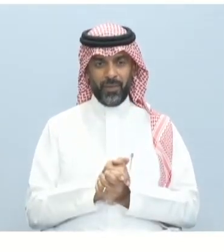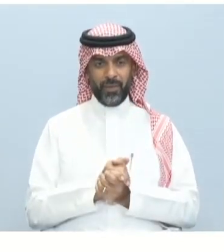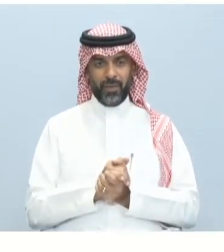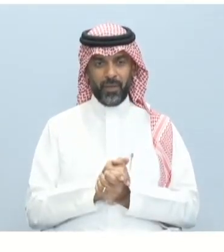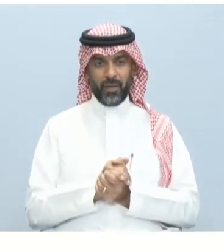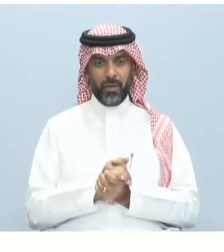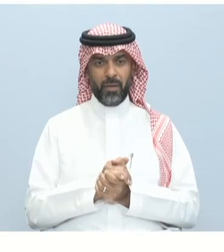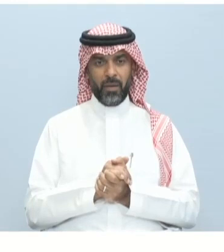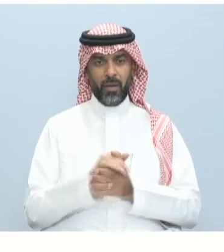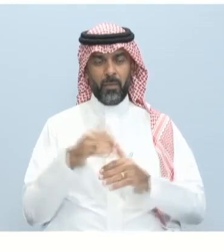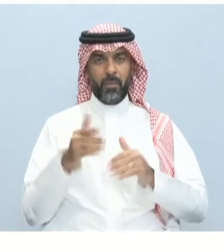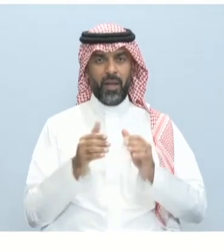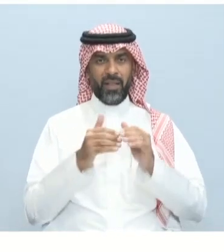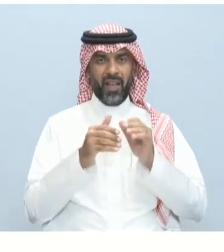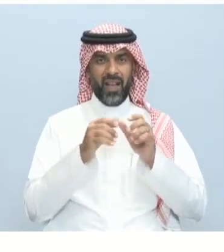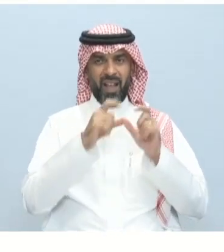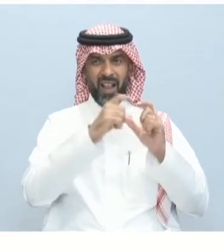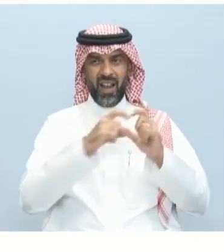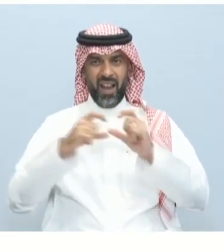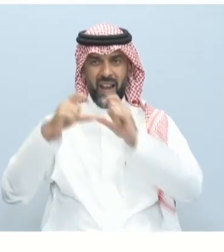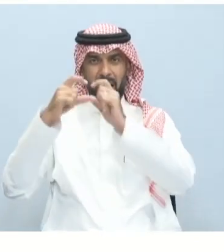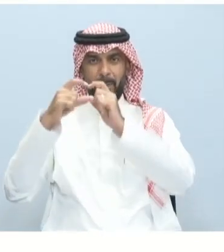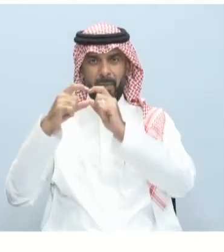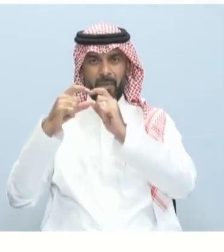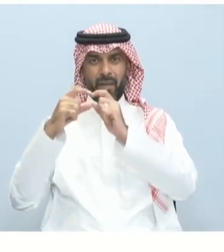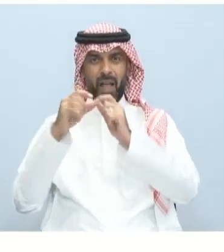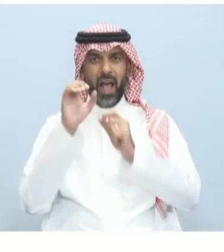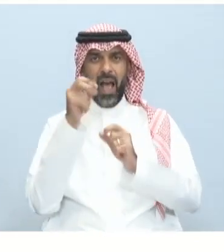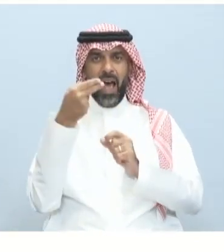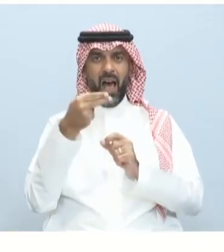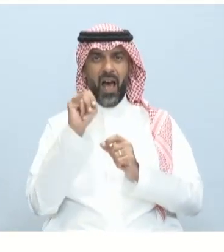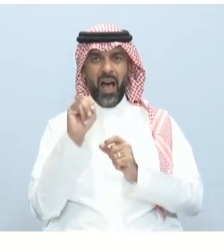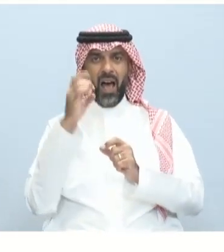بعد ذلك اللبنة هايد تقوم بإخفاء الصور.